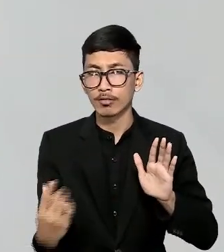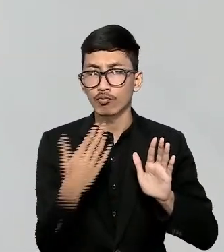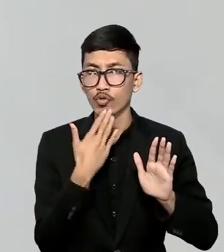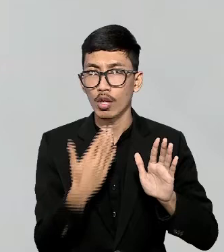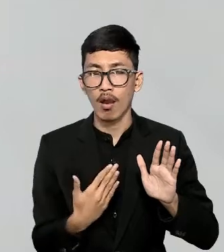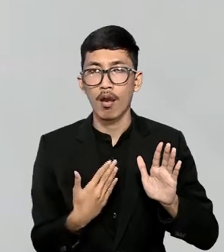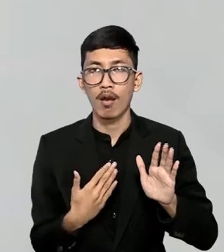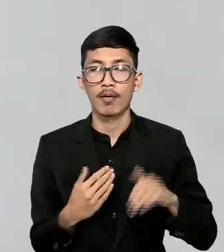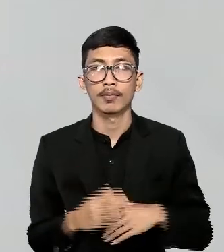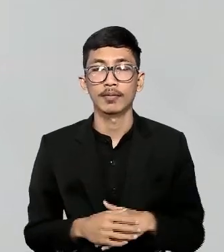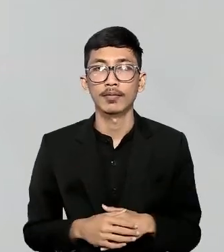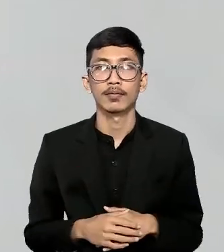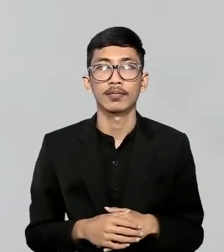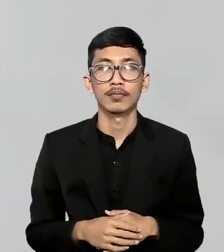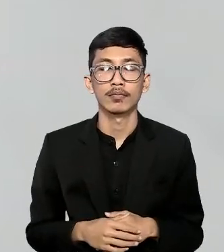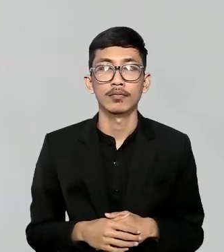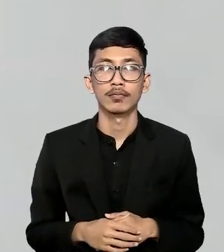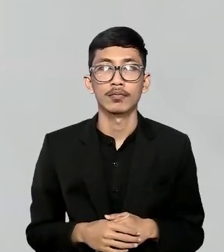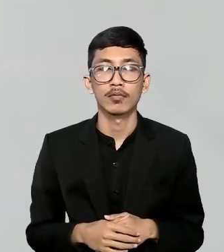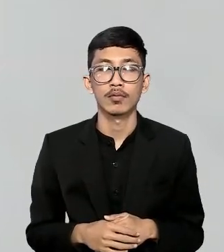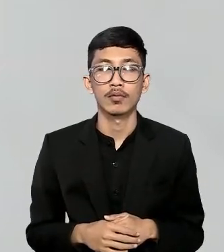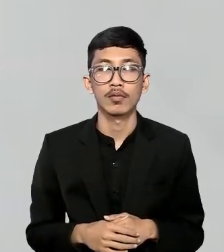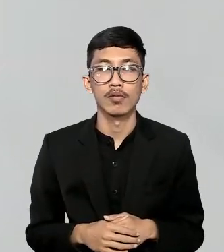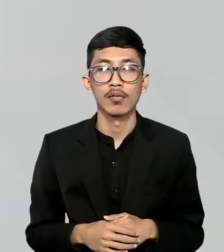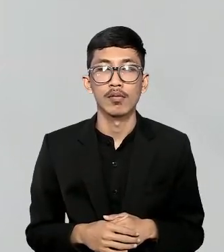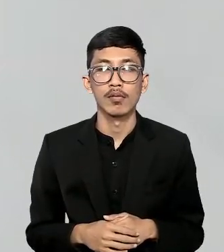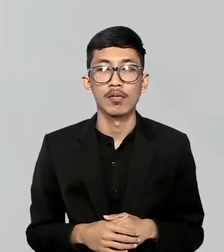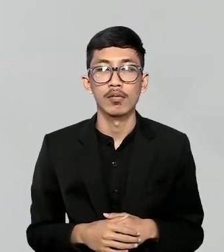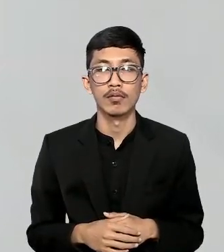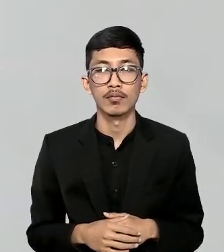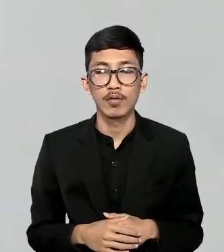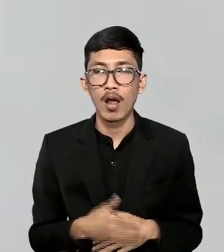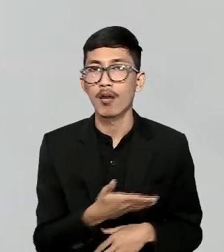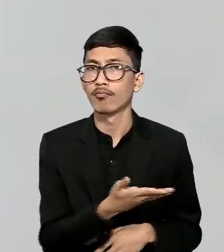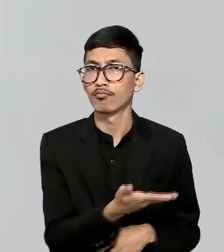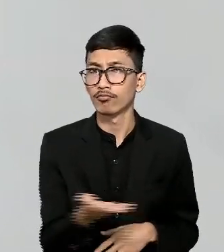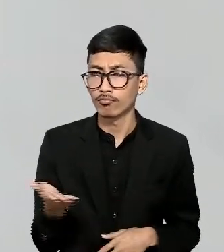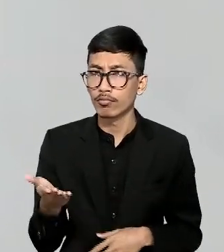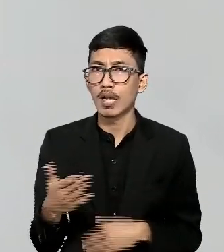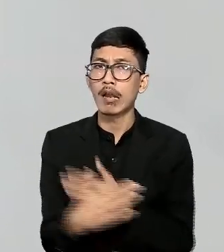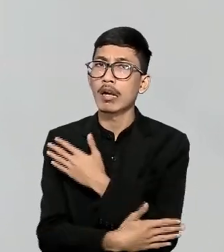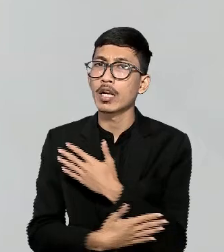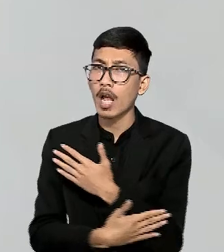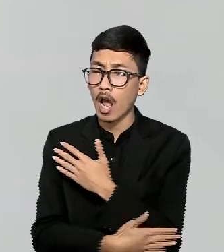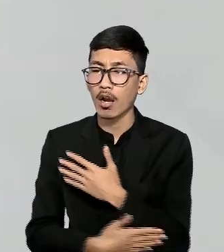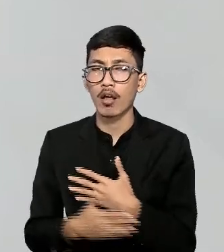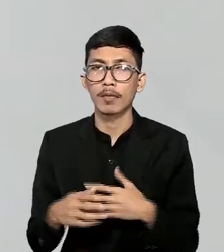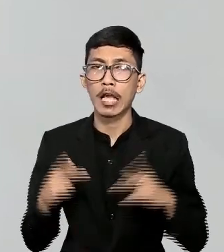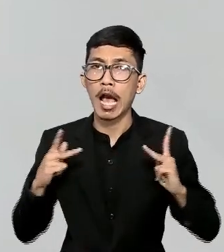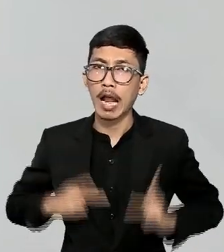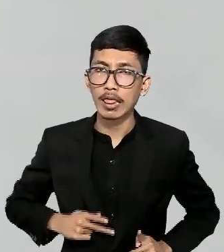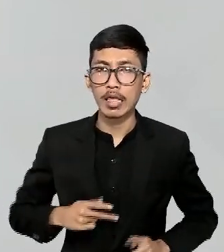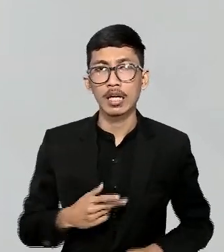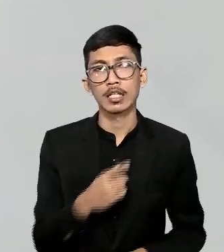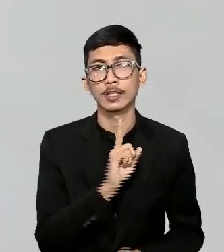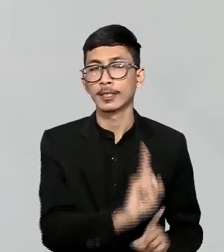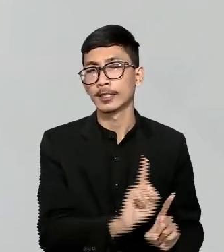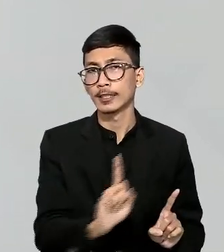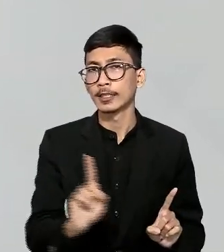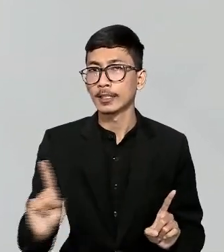juga berpengaruh tentunya setiap negara memiliki karakter masyarakat yang berbeda ada yang mudah untuk mengikuti